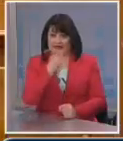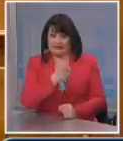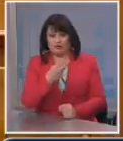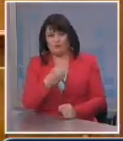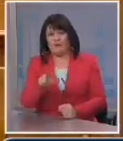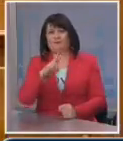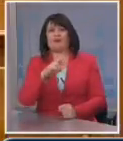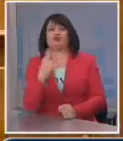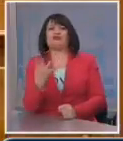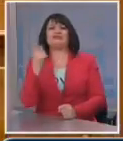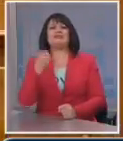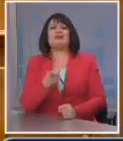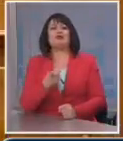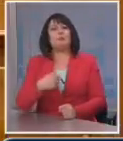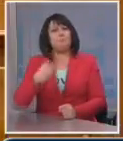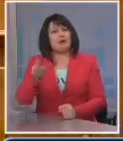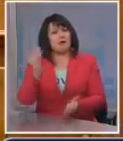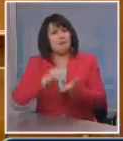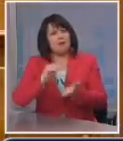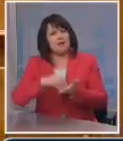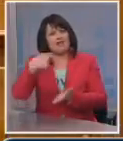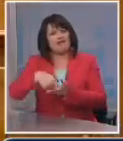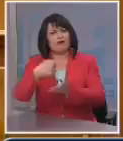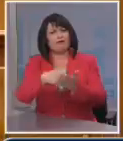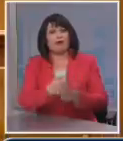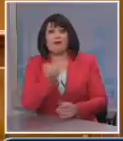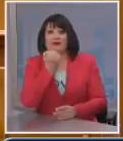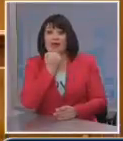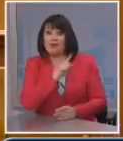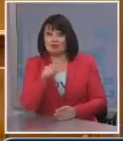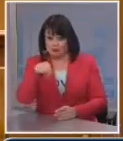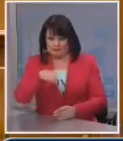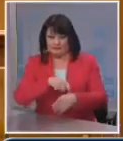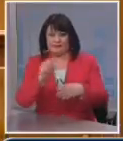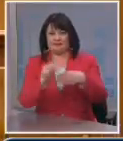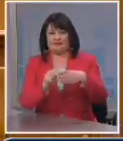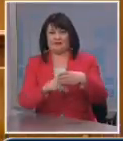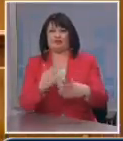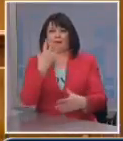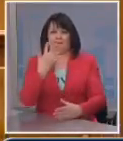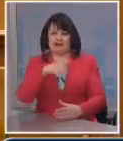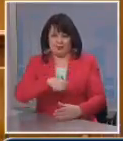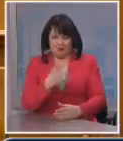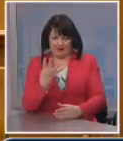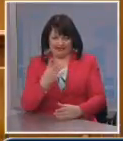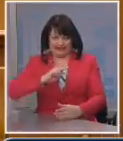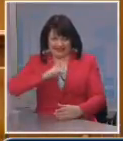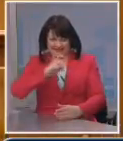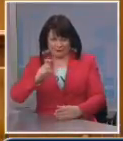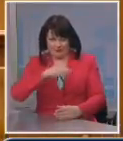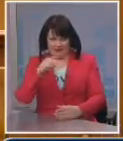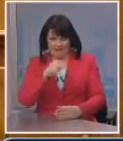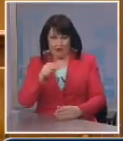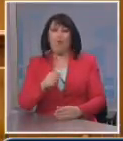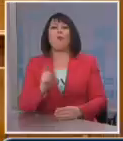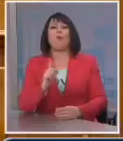ποιους άλλους έμεσους φόρους θα φέρετε. Και προσέξτε, μην κάνετε το λάθος ότι εδώ πέρα ψηφίζουμε 5,4 δισεκατομμύρια μέτρα,